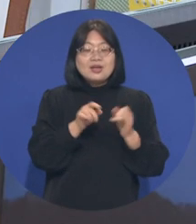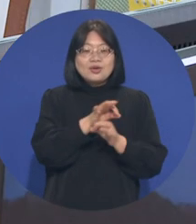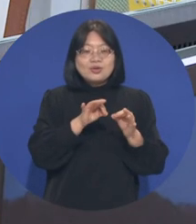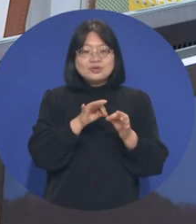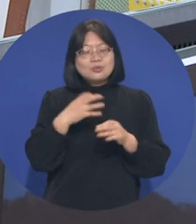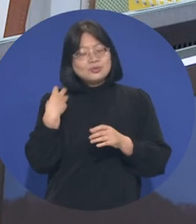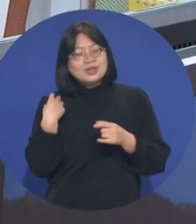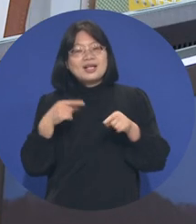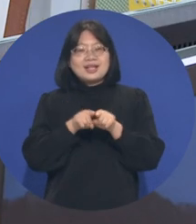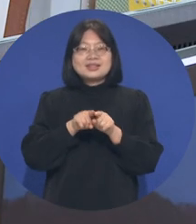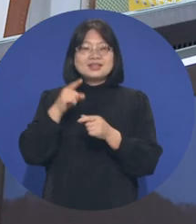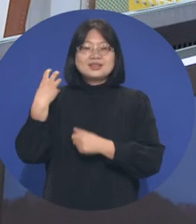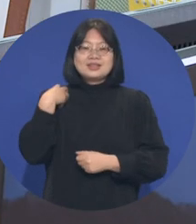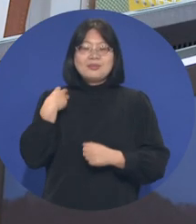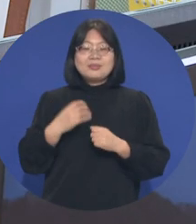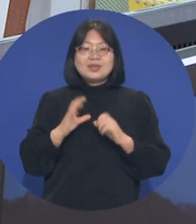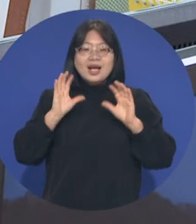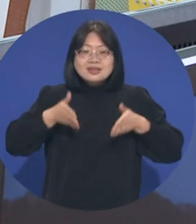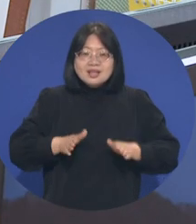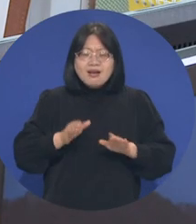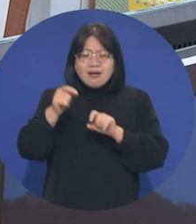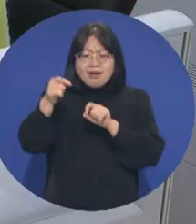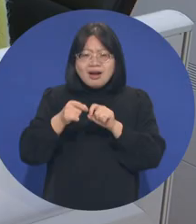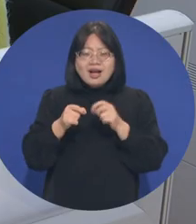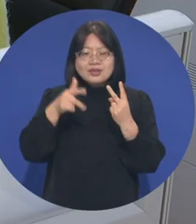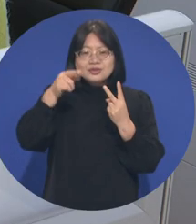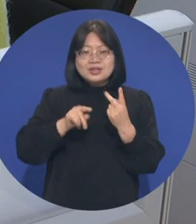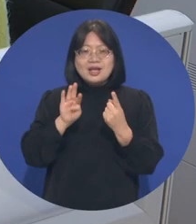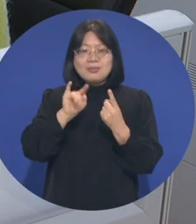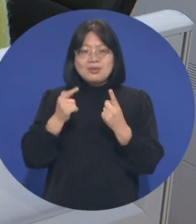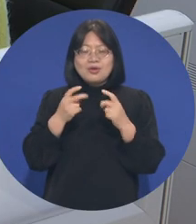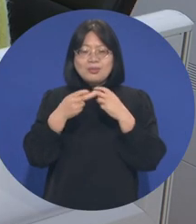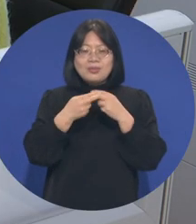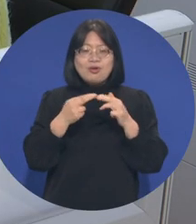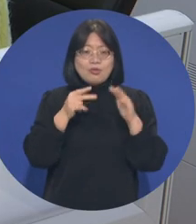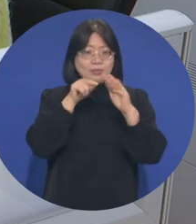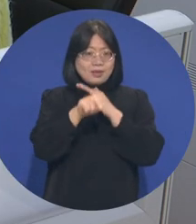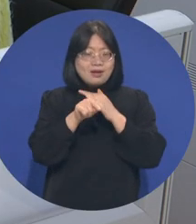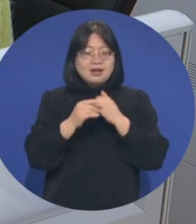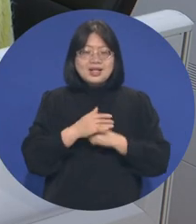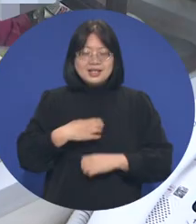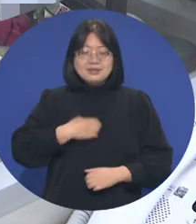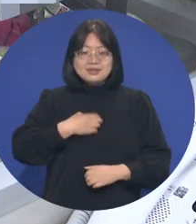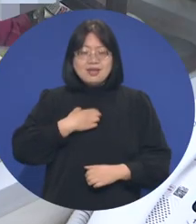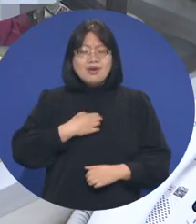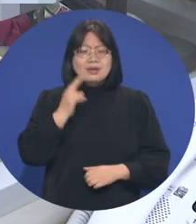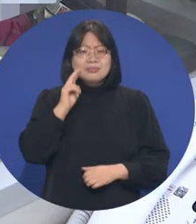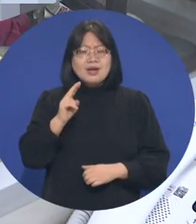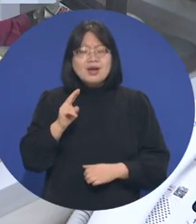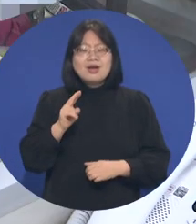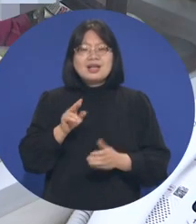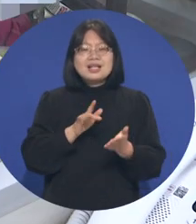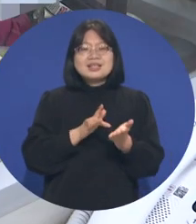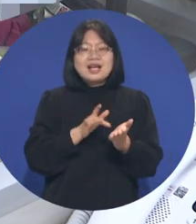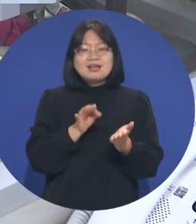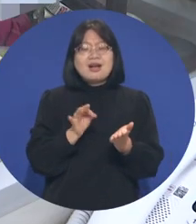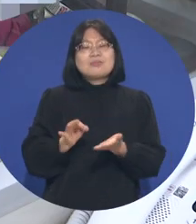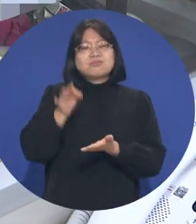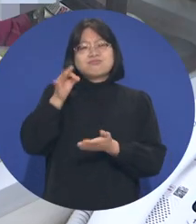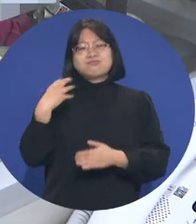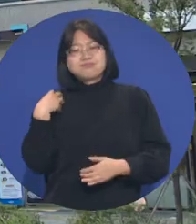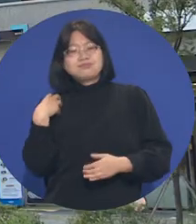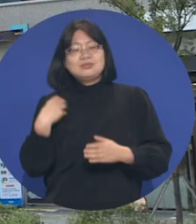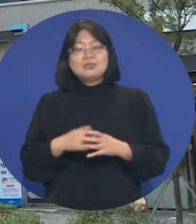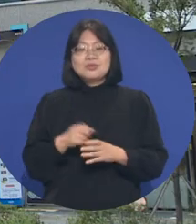함께 짊어 출산이 가까워지면 이주에 한 번씩 병원에 가야 하고 입덧이 심하면 약값이 부담이 되기도